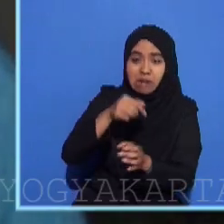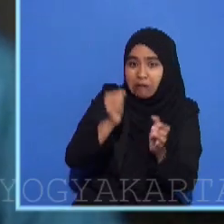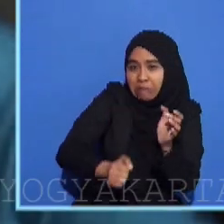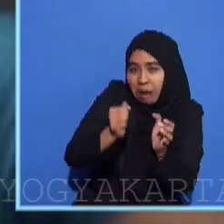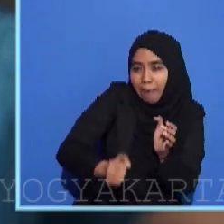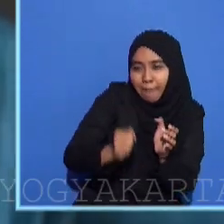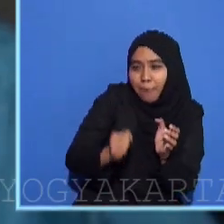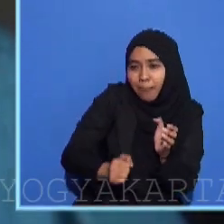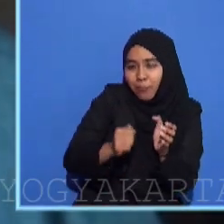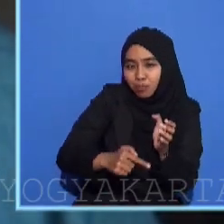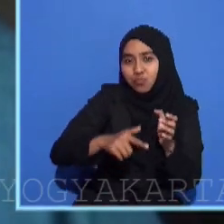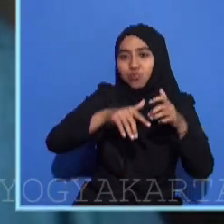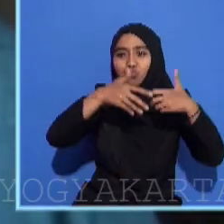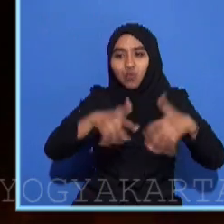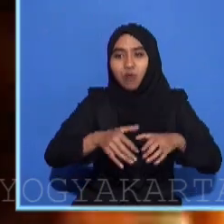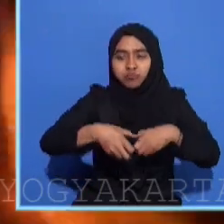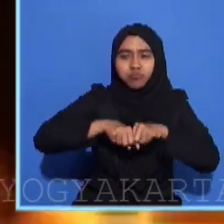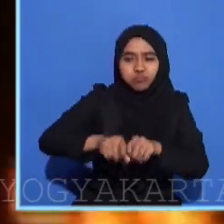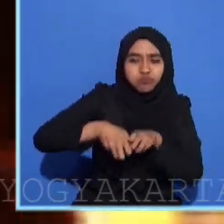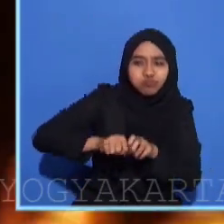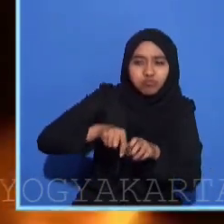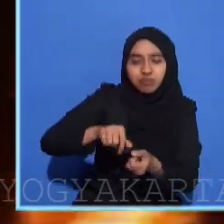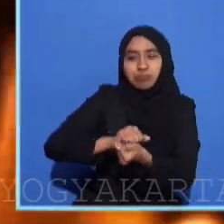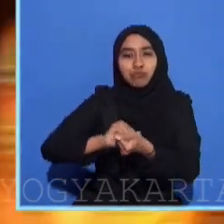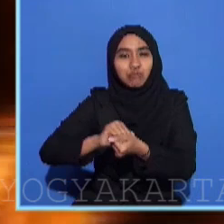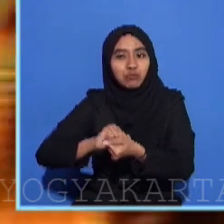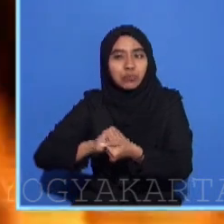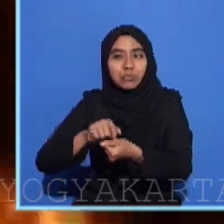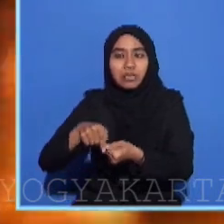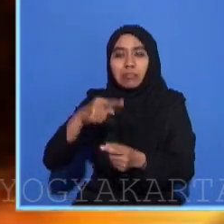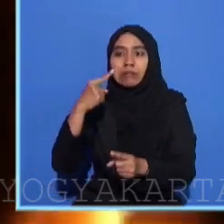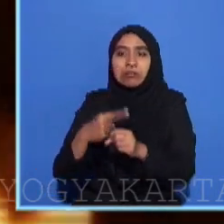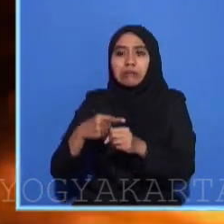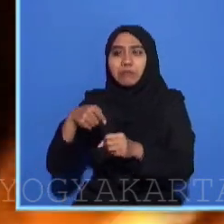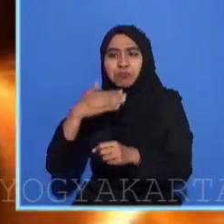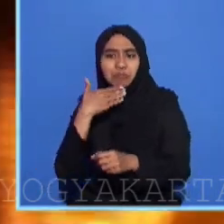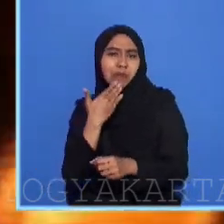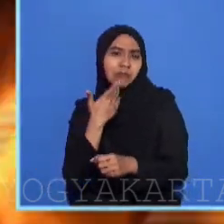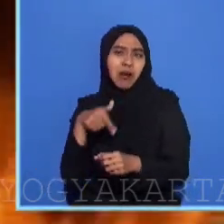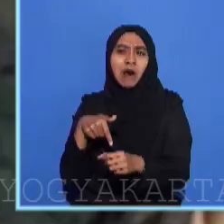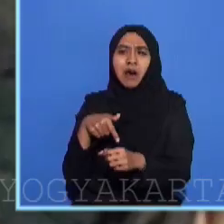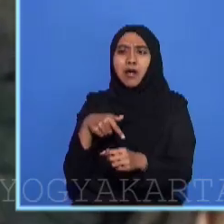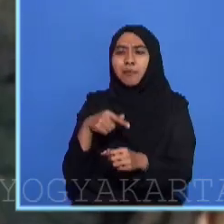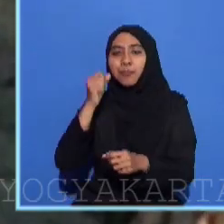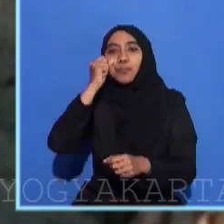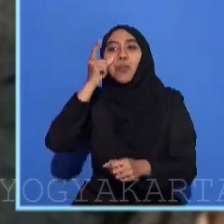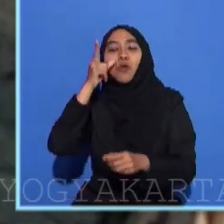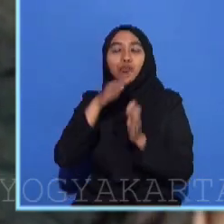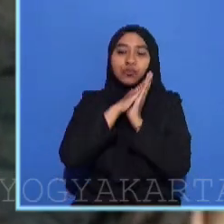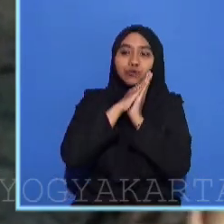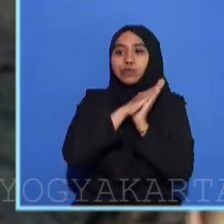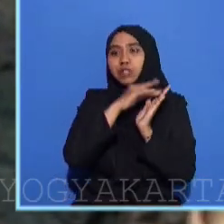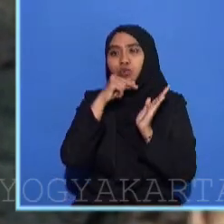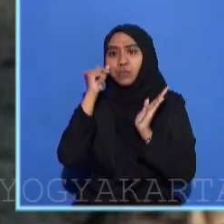dibersi, terus dingriki wadah niku dikeneni. Pokoke kula niki biasane nggih. Tangi jam 2:30, nggih niku paling